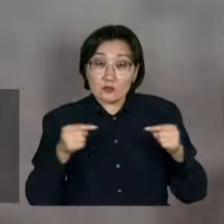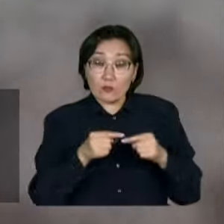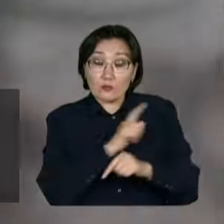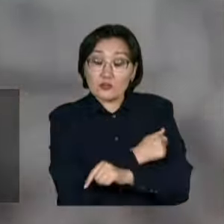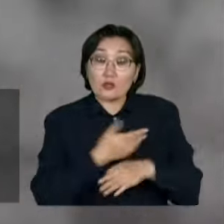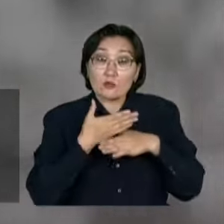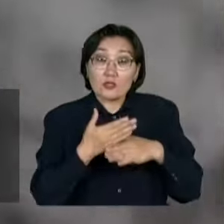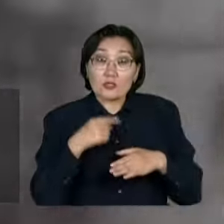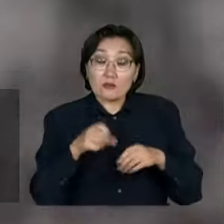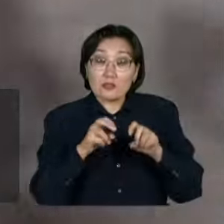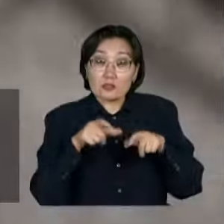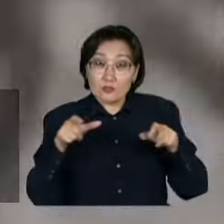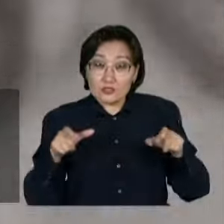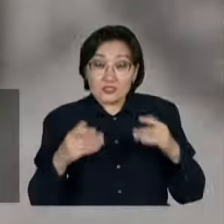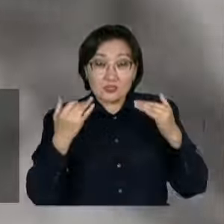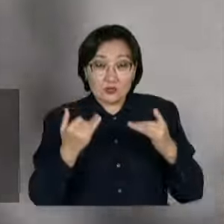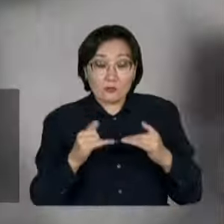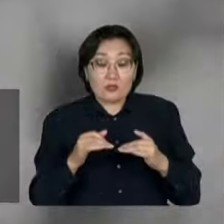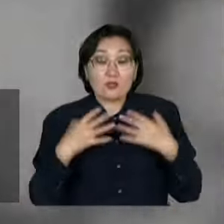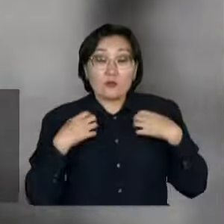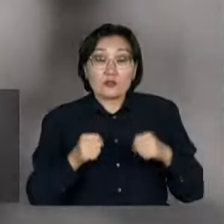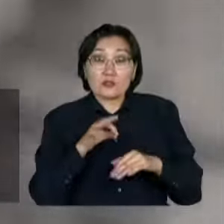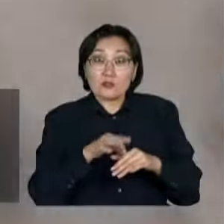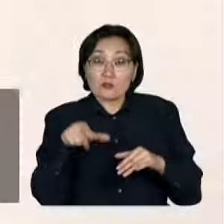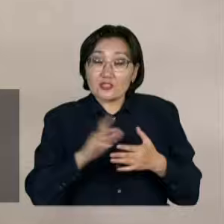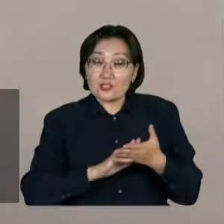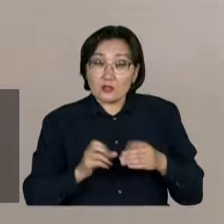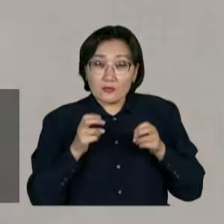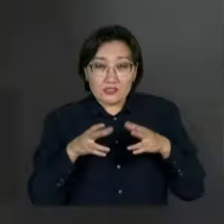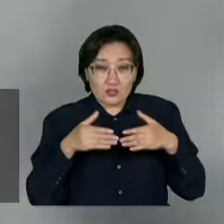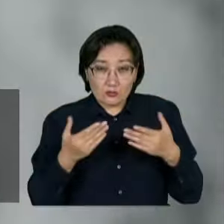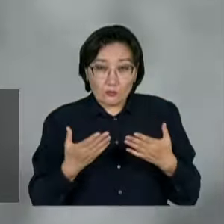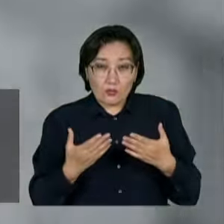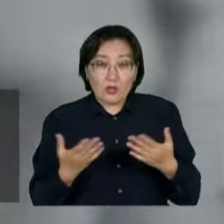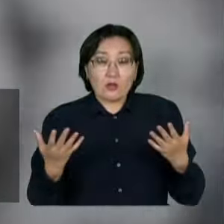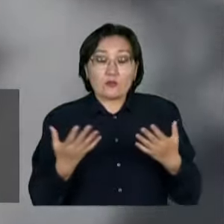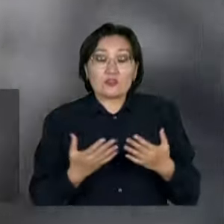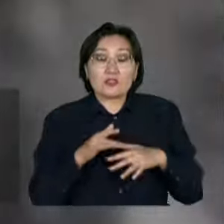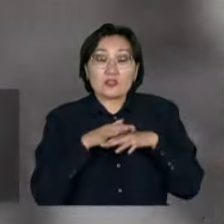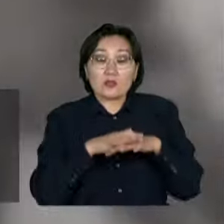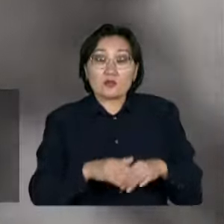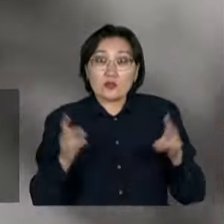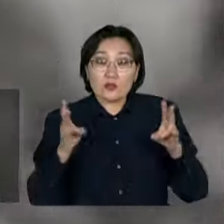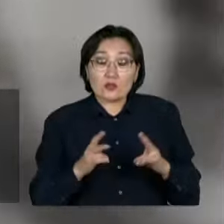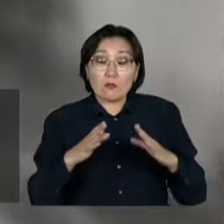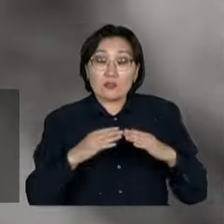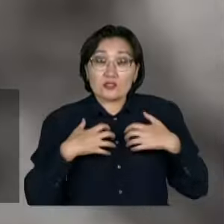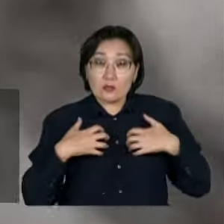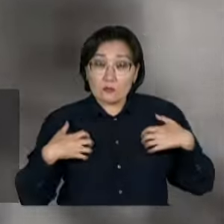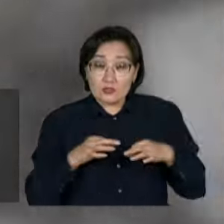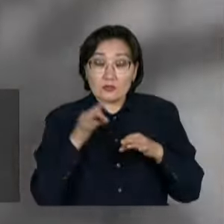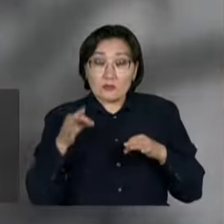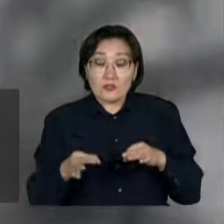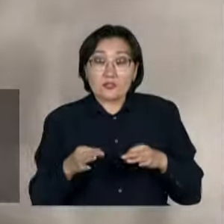медицинскую помощь, говорят специалисты. И сейчас здоровью пациентов ничего не угрожает. От пауков страдают и домашние животные. В регионе